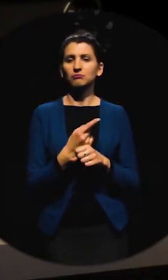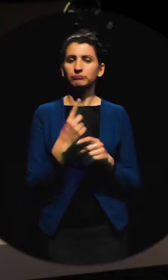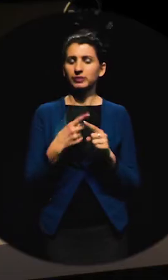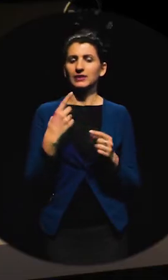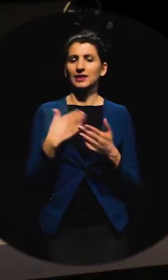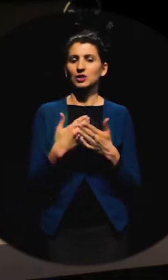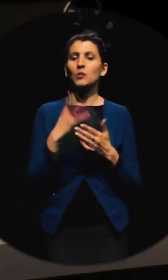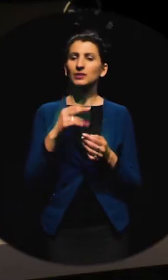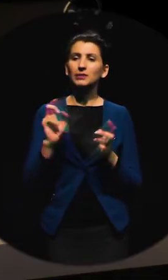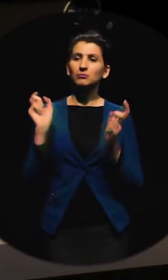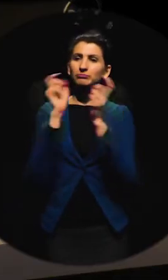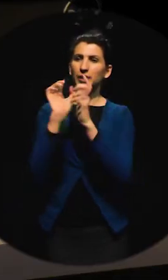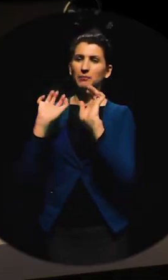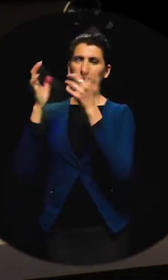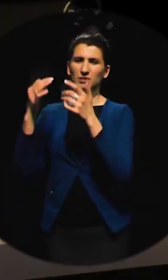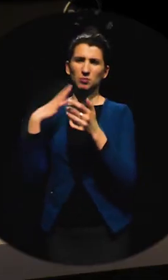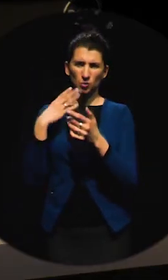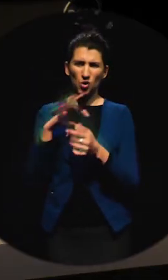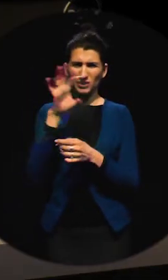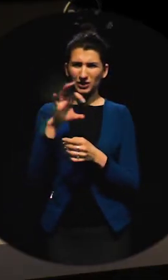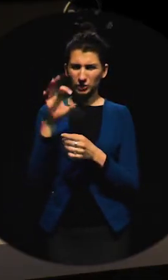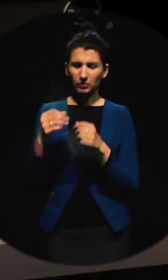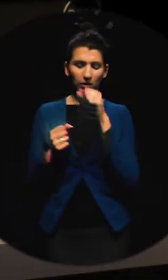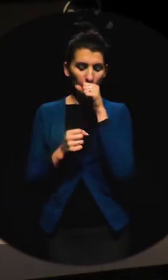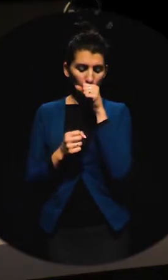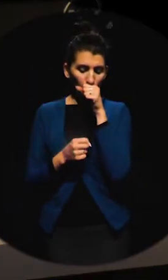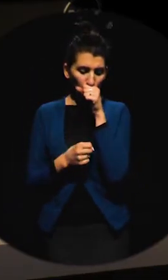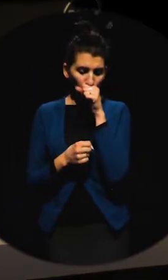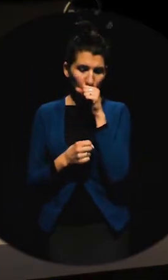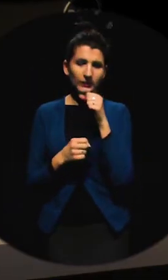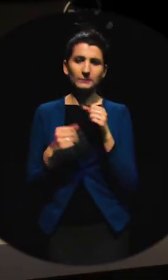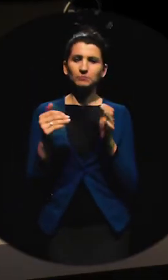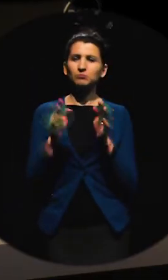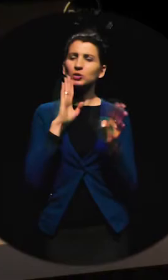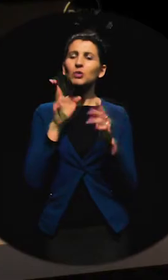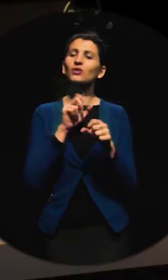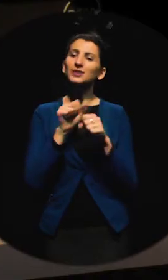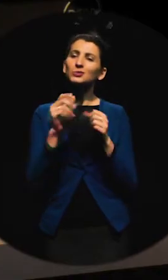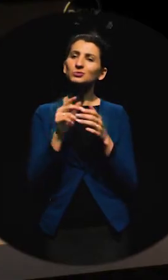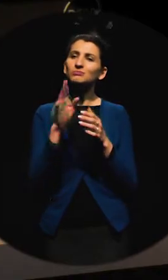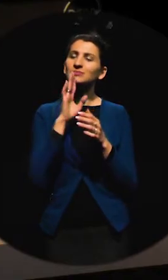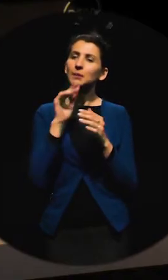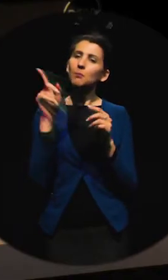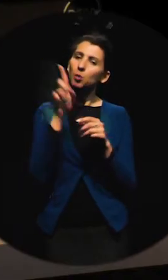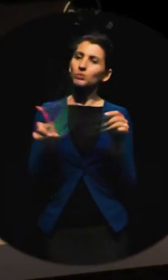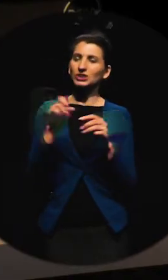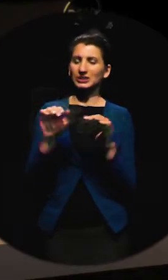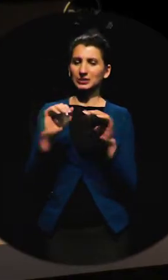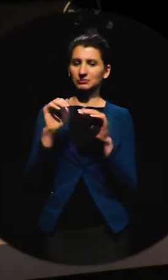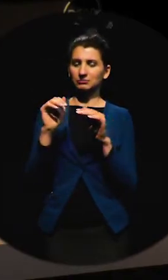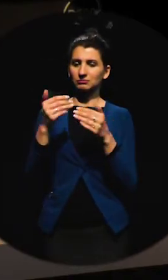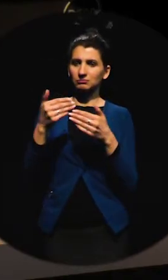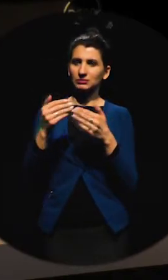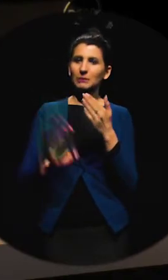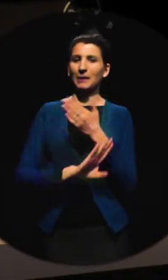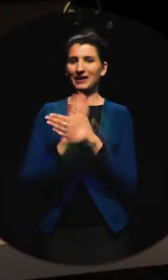że ten protest, który oglądaliśmy, który rzeczywiście stał się jakimś publicznym spektaklem, że on został w jakimś sensie przygotowany przez